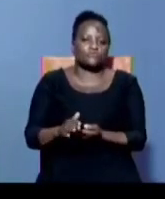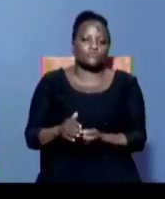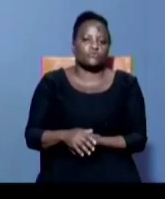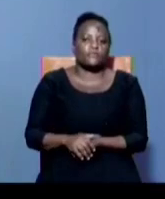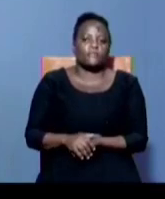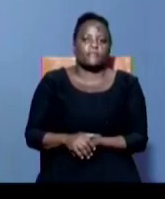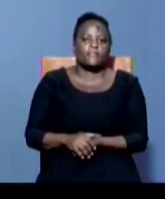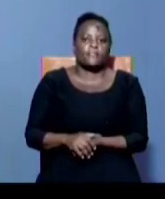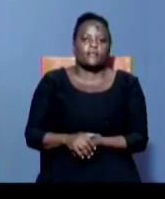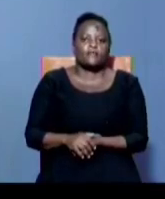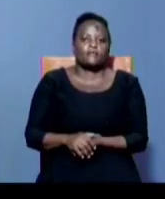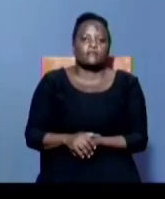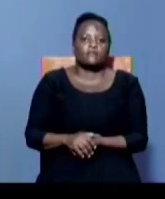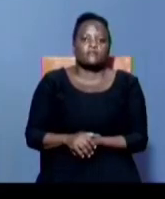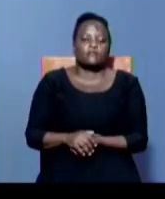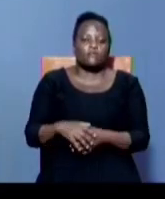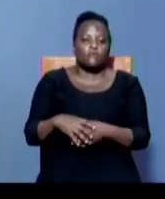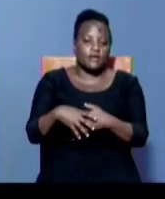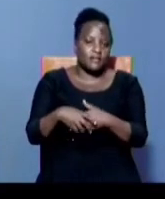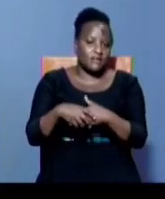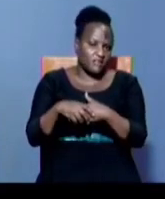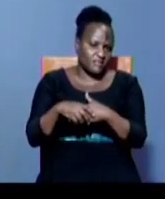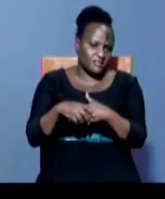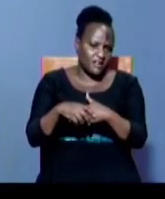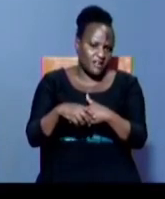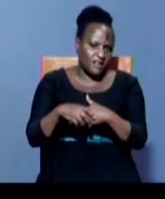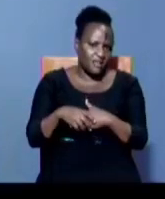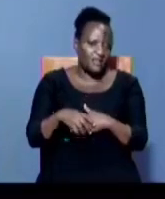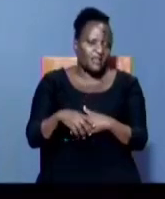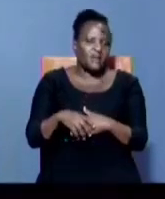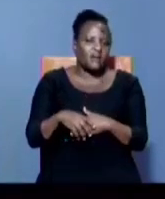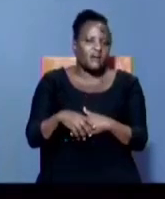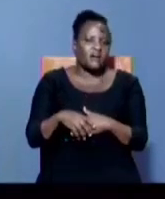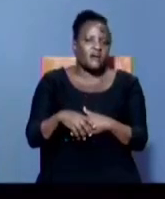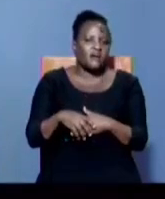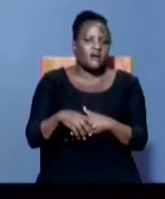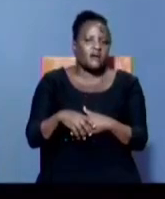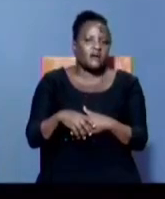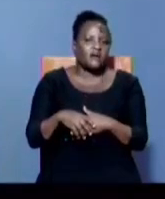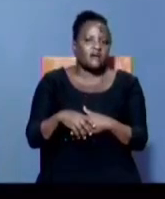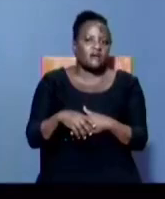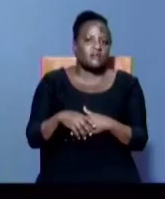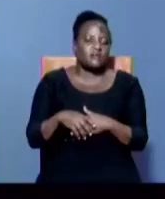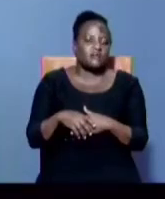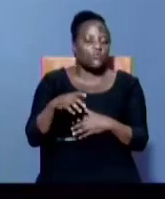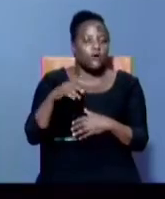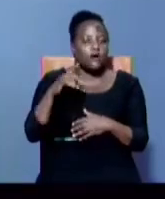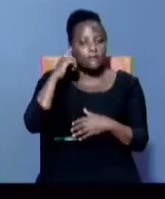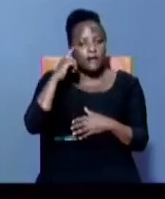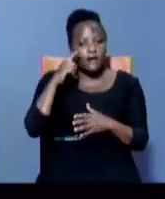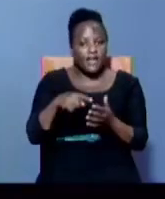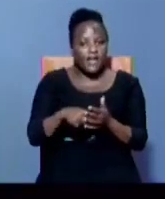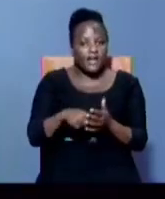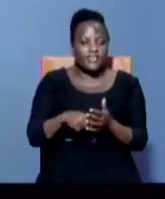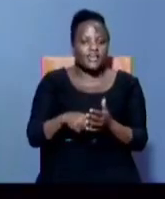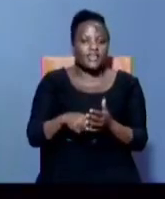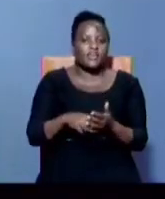ule secretion kwa Kiingereza. Huu ni utakaso ambao unahusiana na kuwatoa kwenye unajisi,